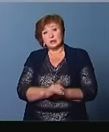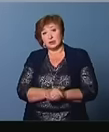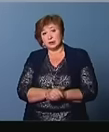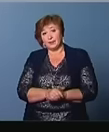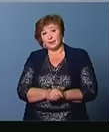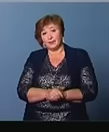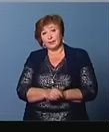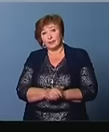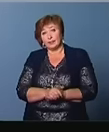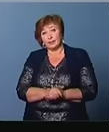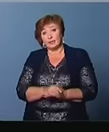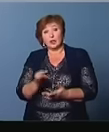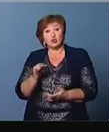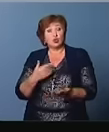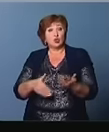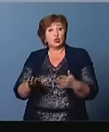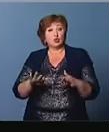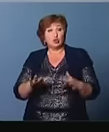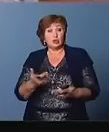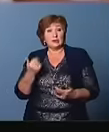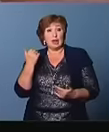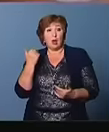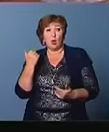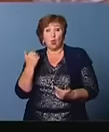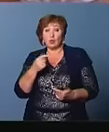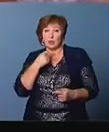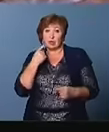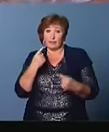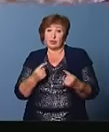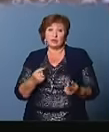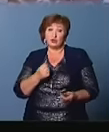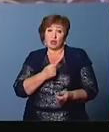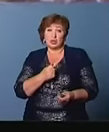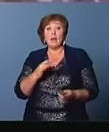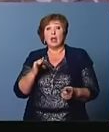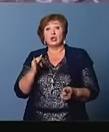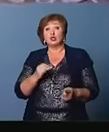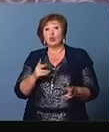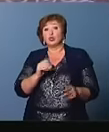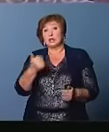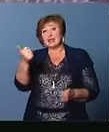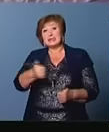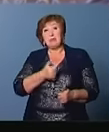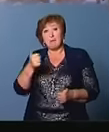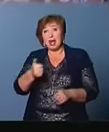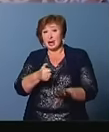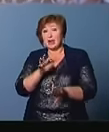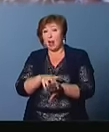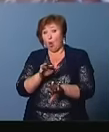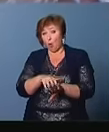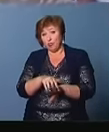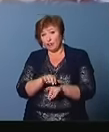Несмотря на лечение, к сожалению, конечно, животное погибло. Здесь его лежанка. Тот, он любил спать на мягком покрывальчике.